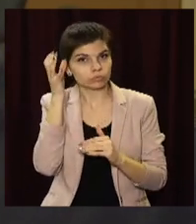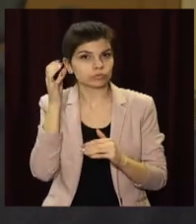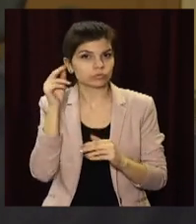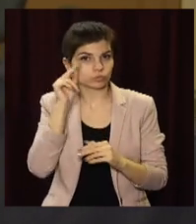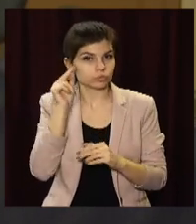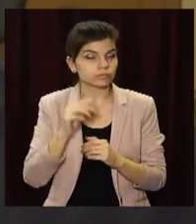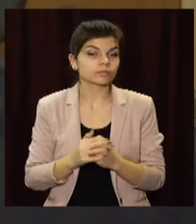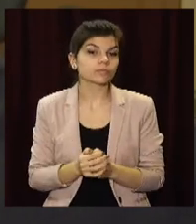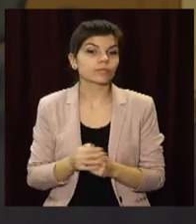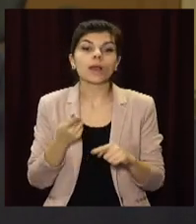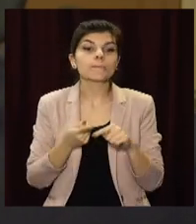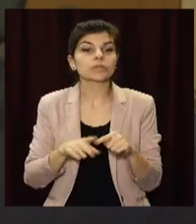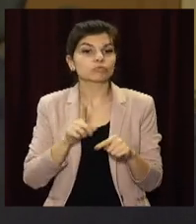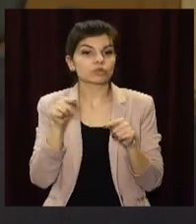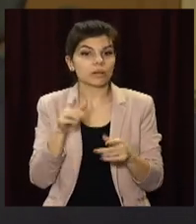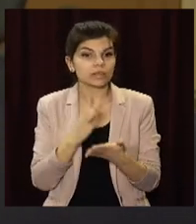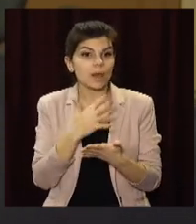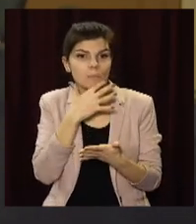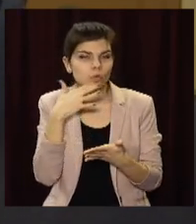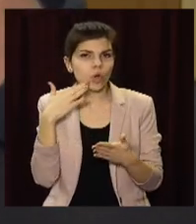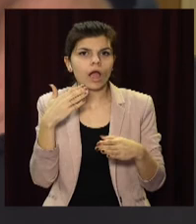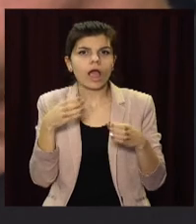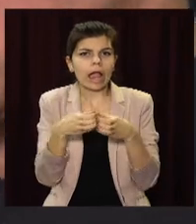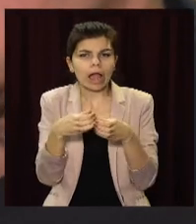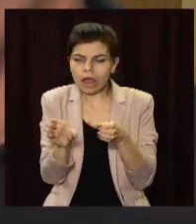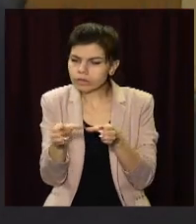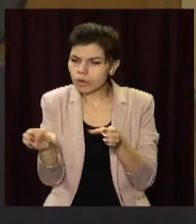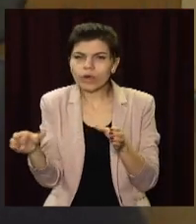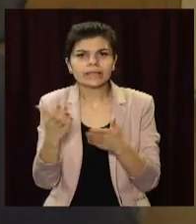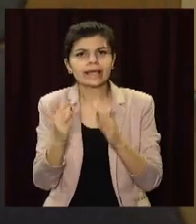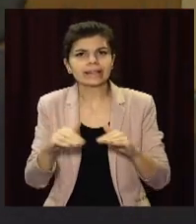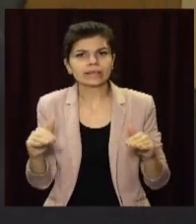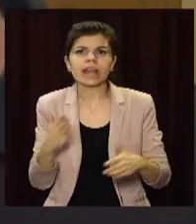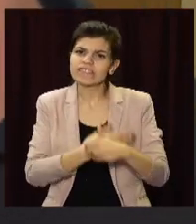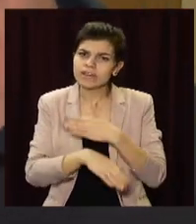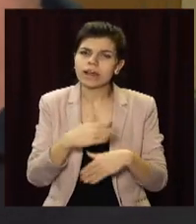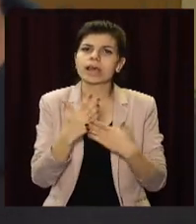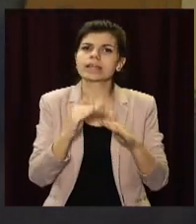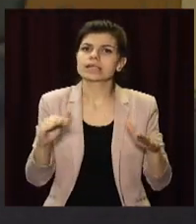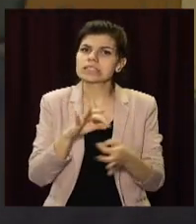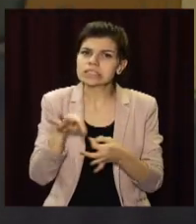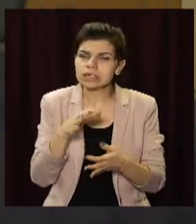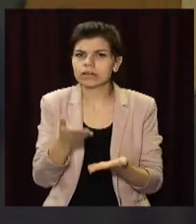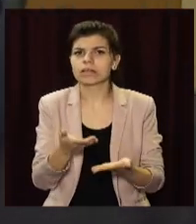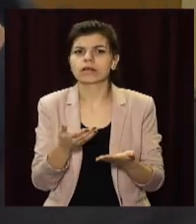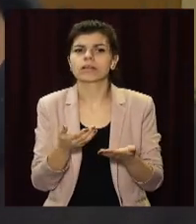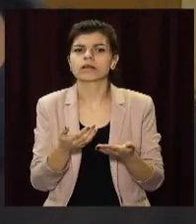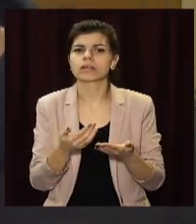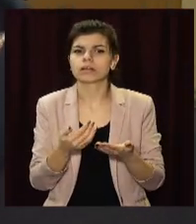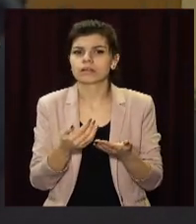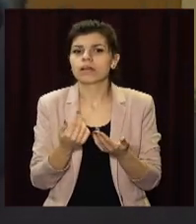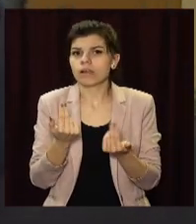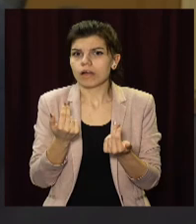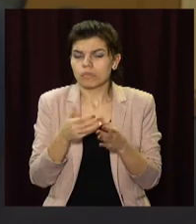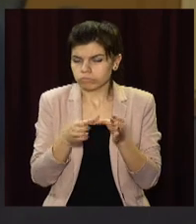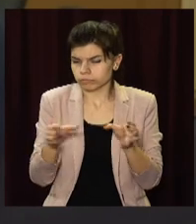учреждения. Потому что там есть много категорий, есть детки-инвалиды, сироты. Да,